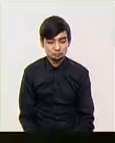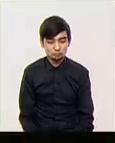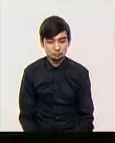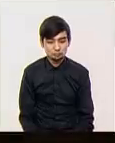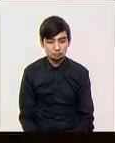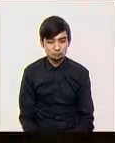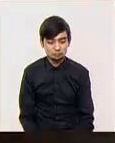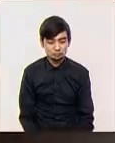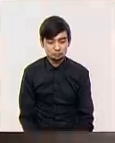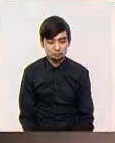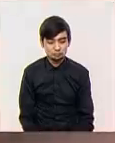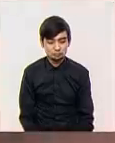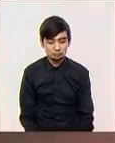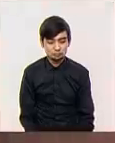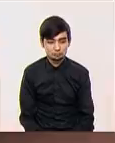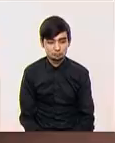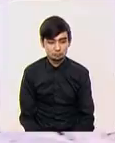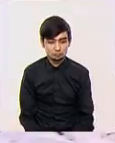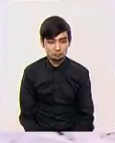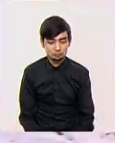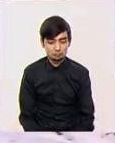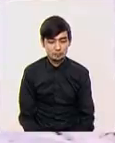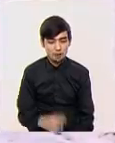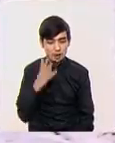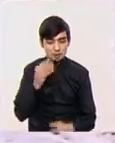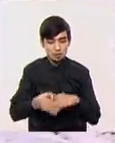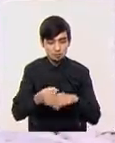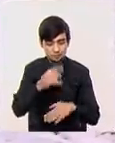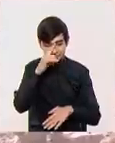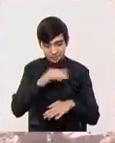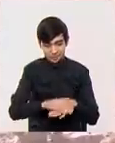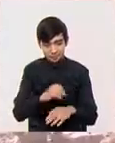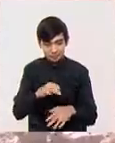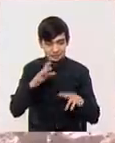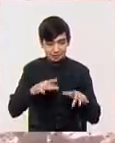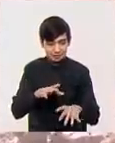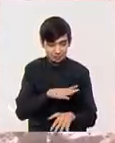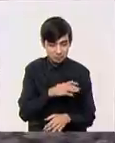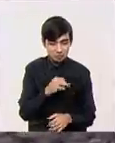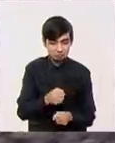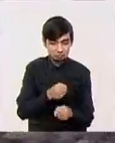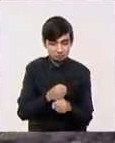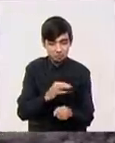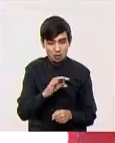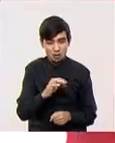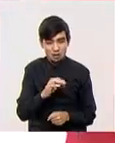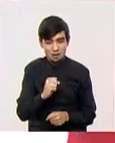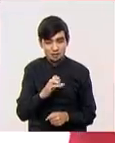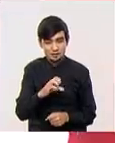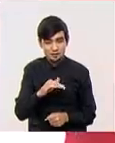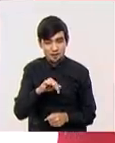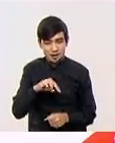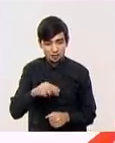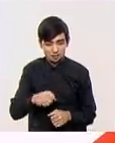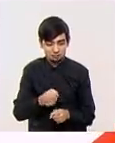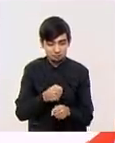Конец года, а бюджет надо осваивать. Алматы облысының әкімдігі қар жауып тұрса да асфальт төсейтін технология ойлап тапқан